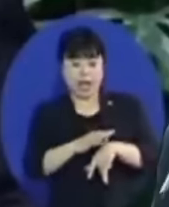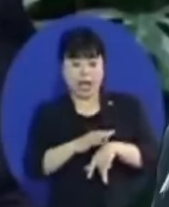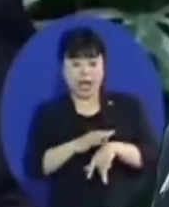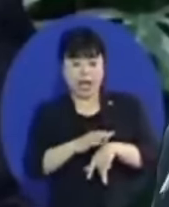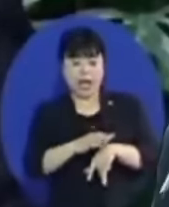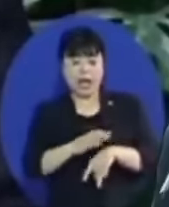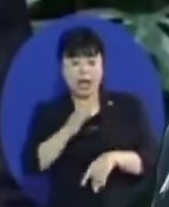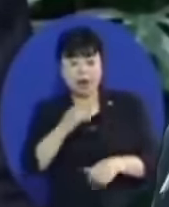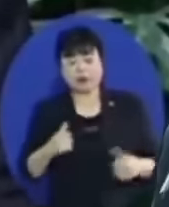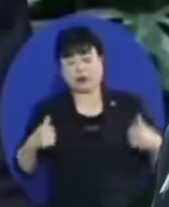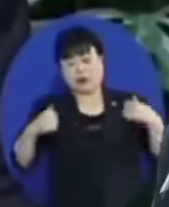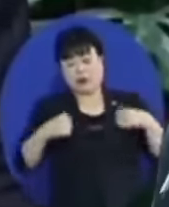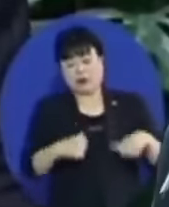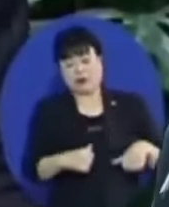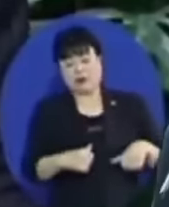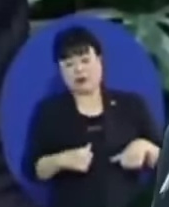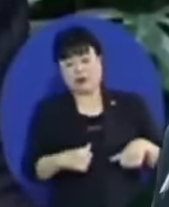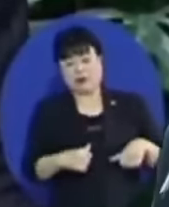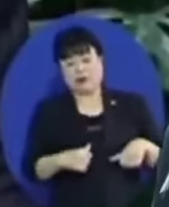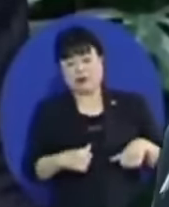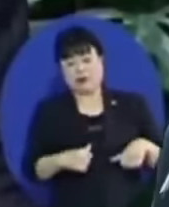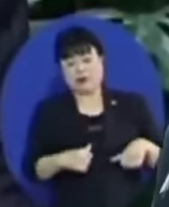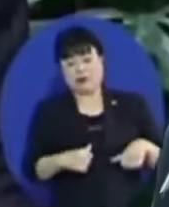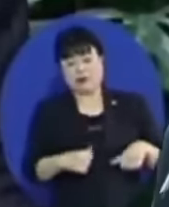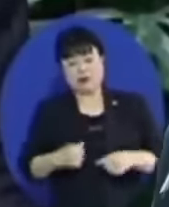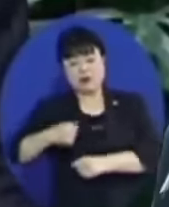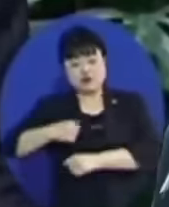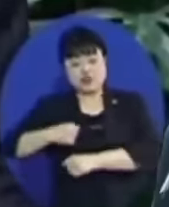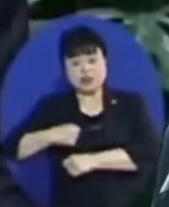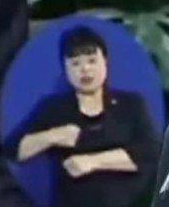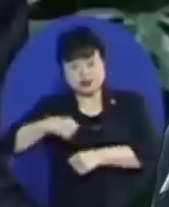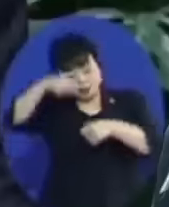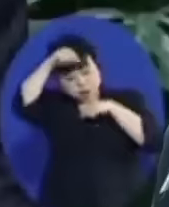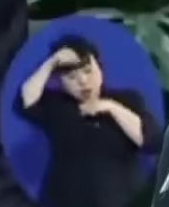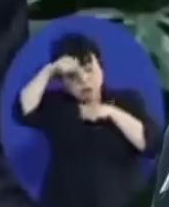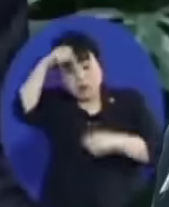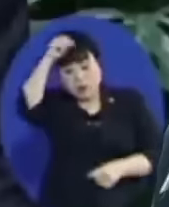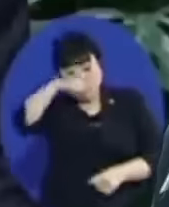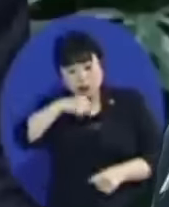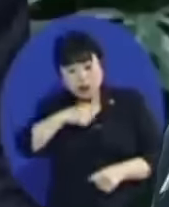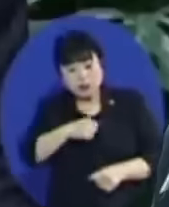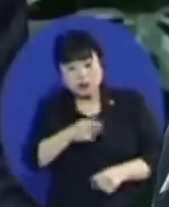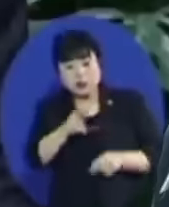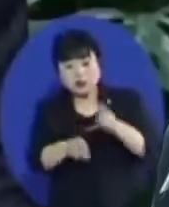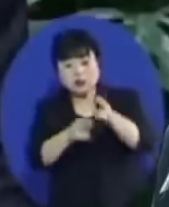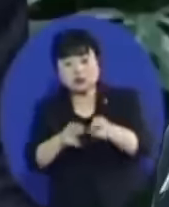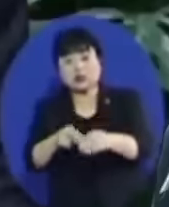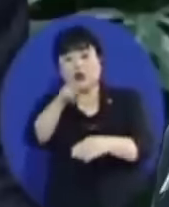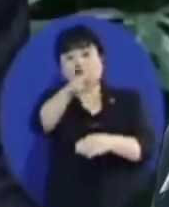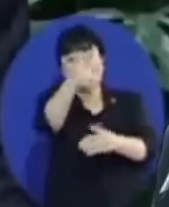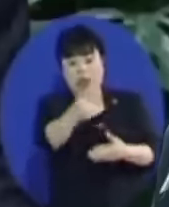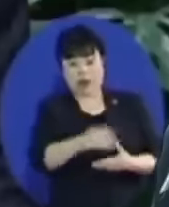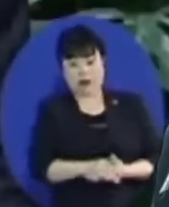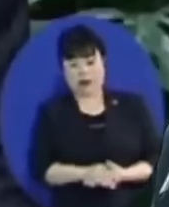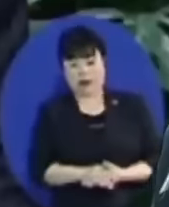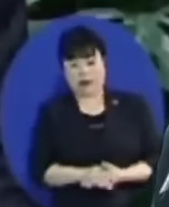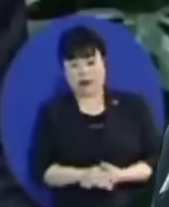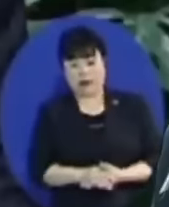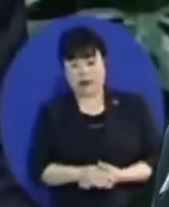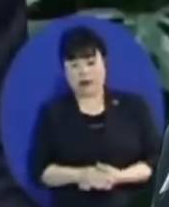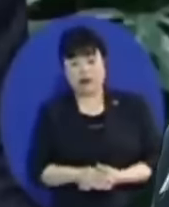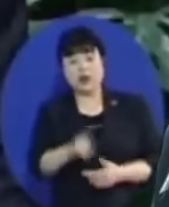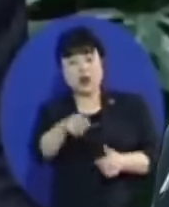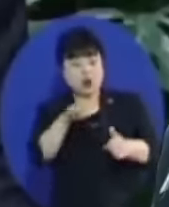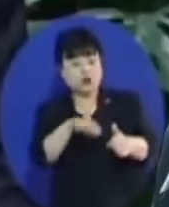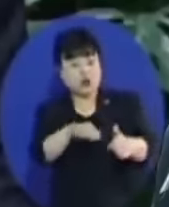군무를 들여서 입고 미군 군화를 신고 모자를 쓰고 철뚝을 건너오는 것입니다. 그래서 제가 가서